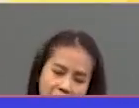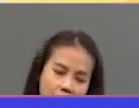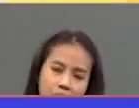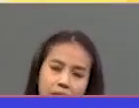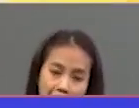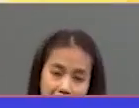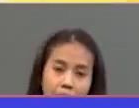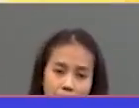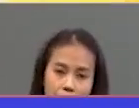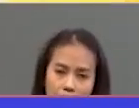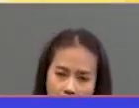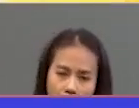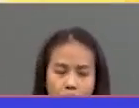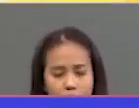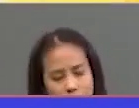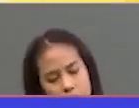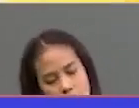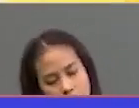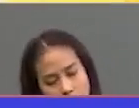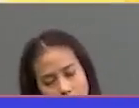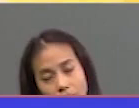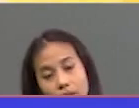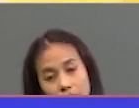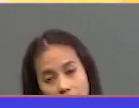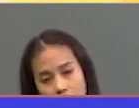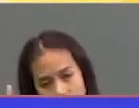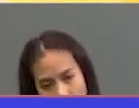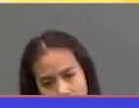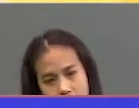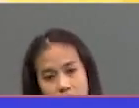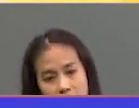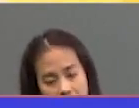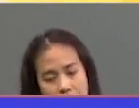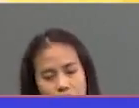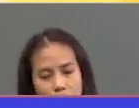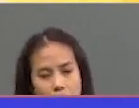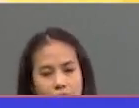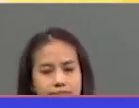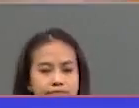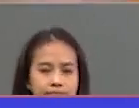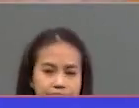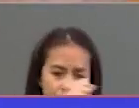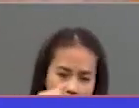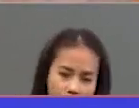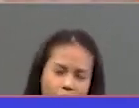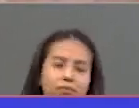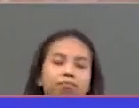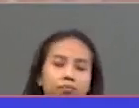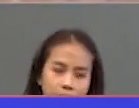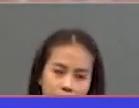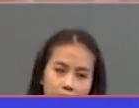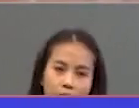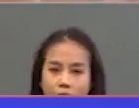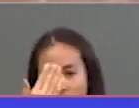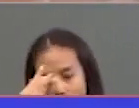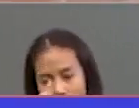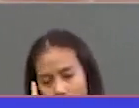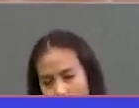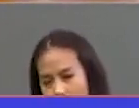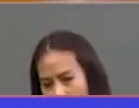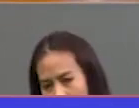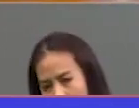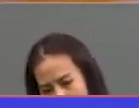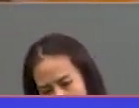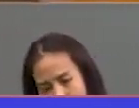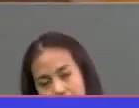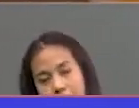16,168 นัดซึ่งพี่น้องประชาชนเองสามารถแจ้งเบาะแสยาเสพติดได้นะคะที่สายด่วน1386 1386สำนักงานตำรวจแห่งช